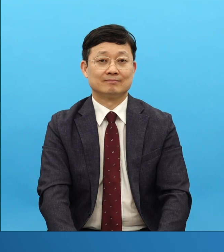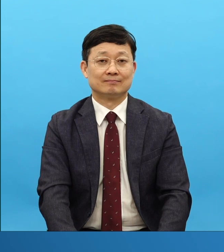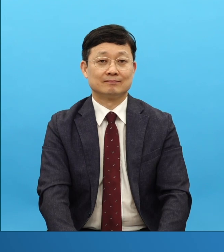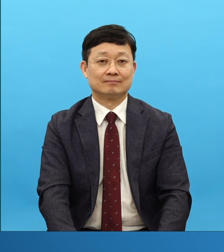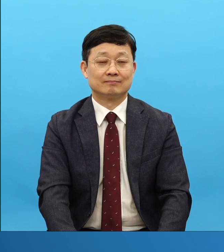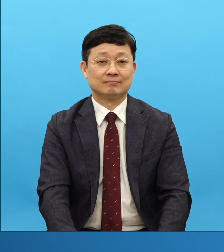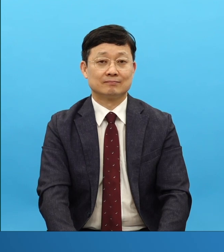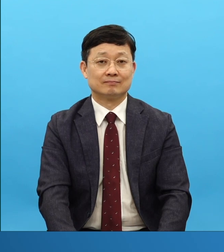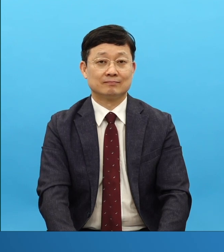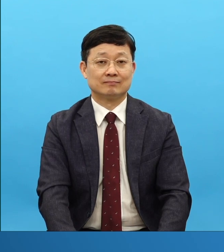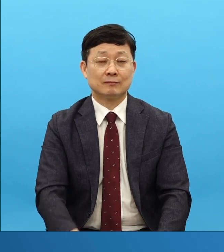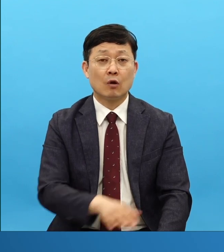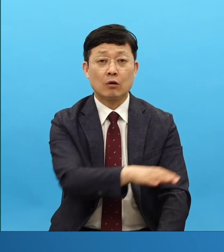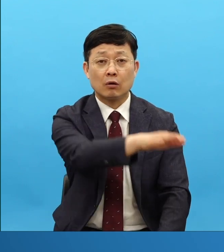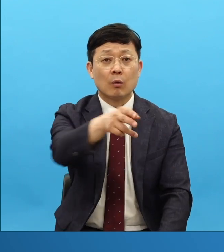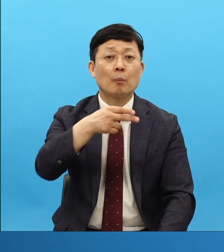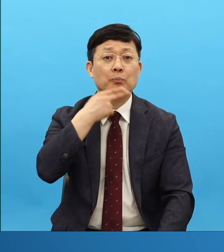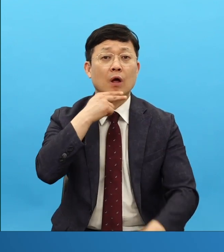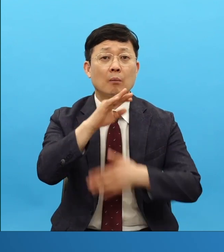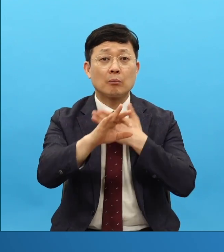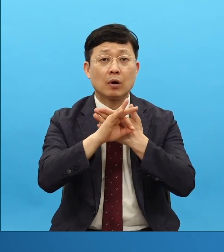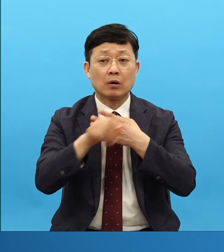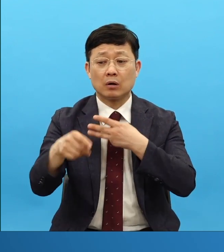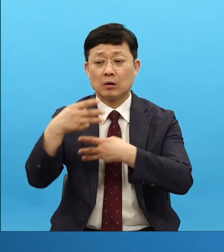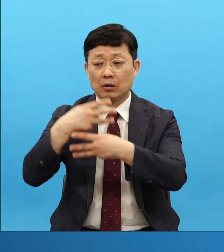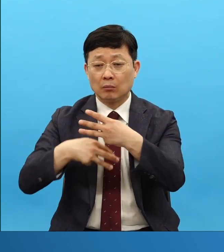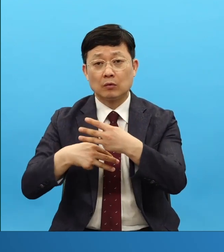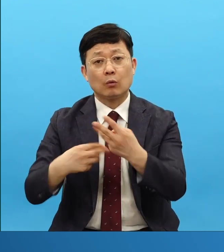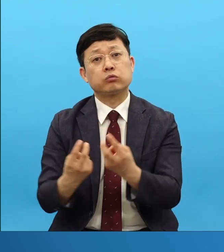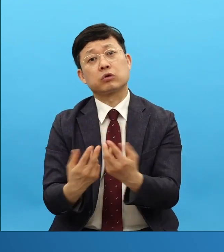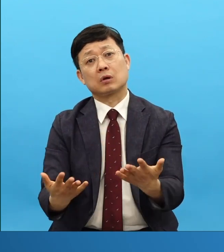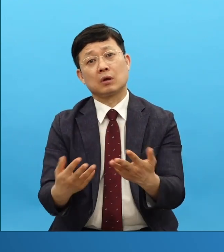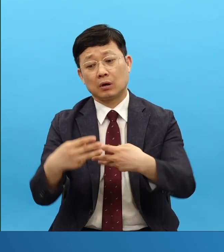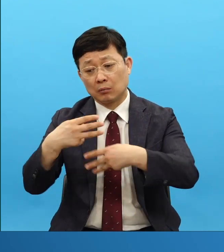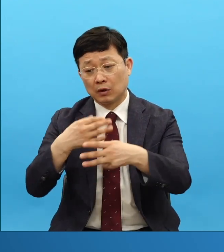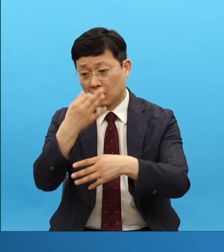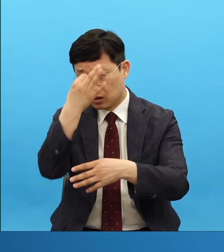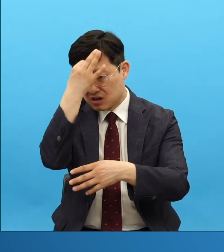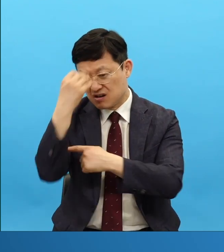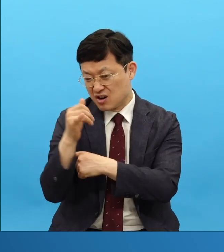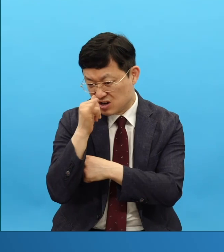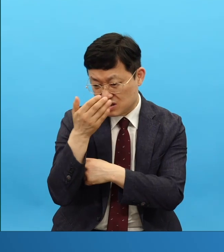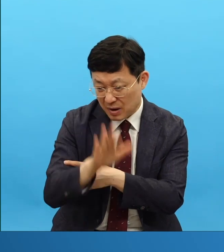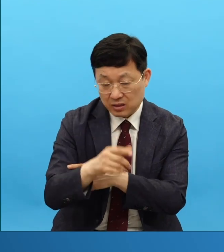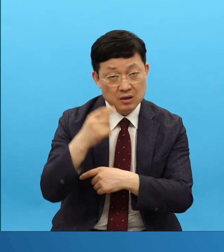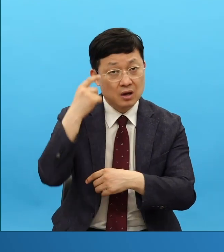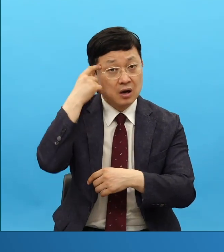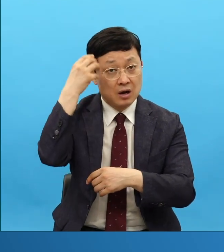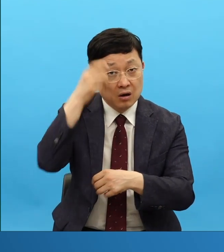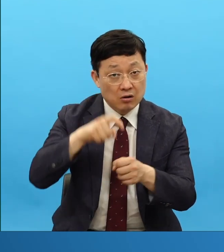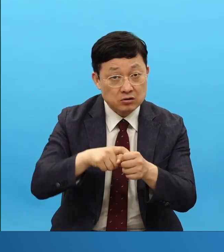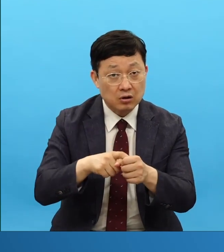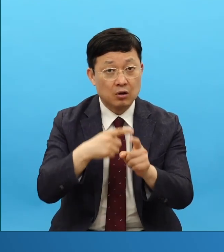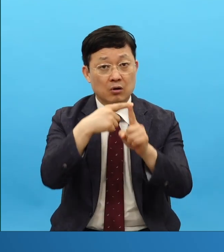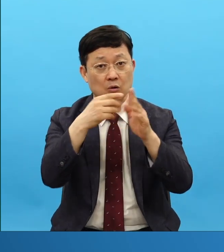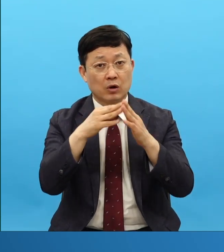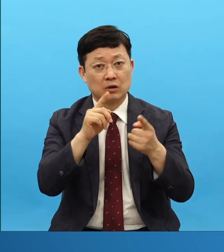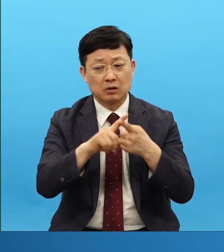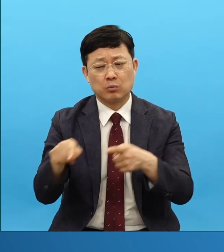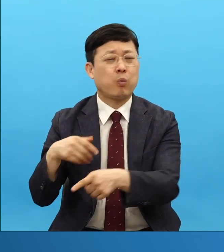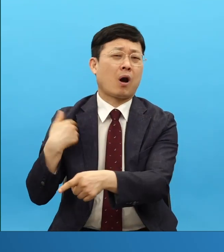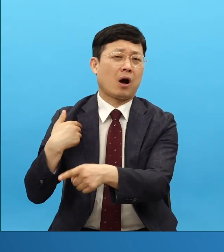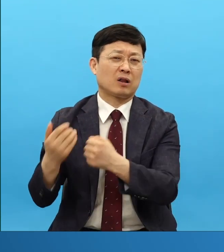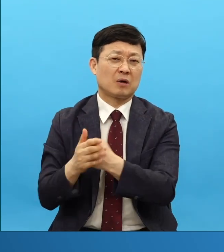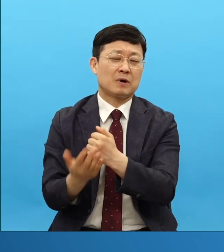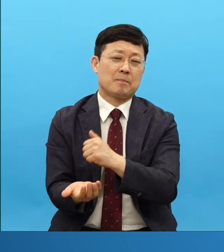없으면 이 렘넌트들이 실력은 있을지 몰라도 영적인 거나 교회에 대한 건 여러분만큼 몰라요. 그렇게 알려줘야 돼요.